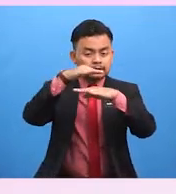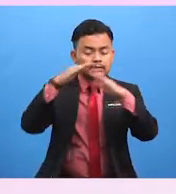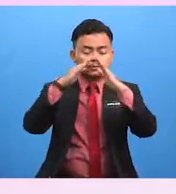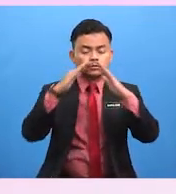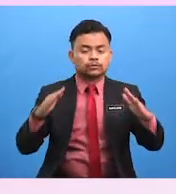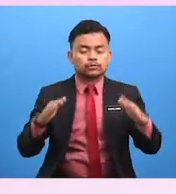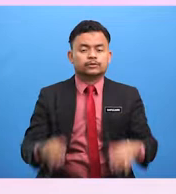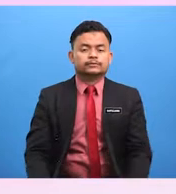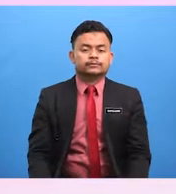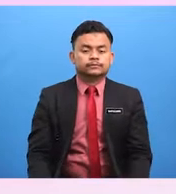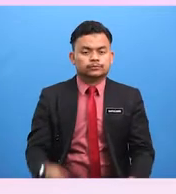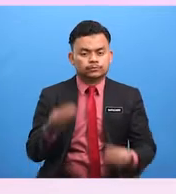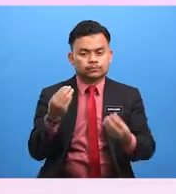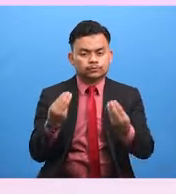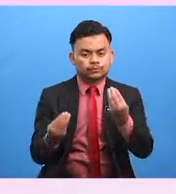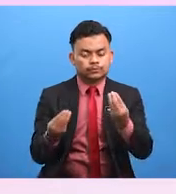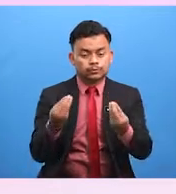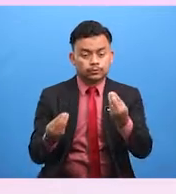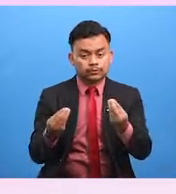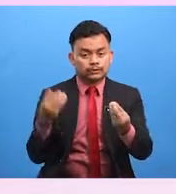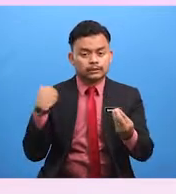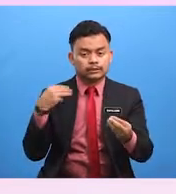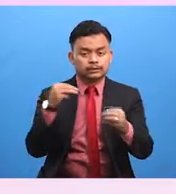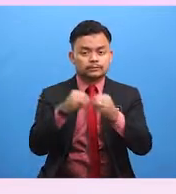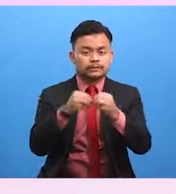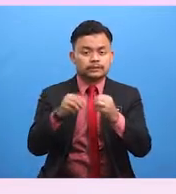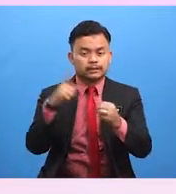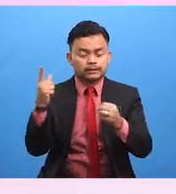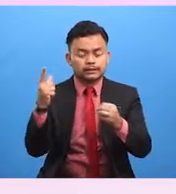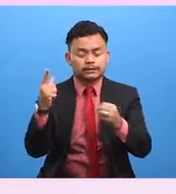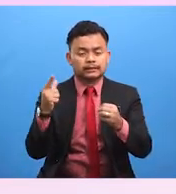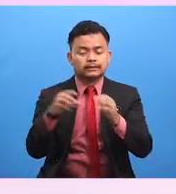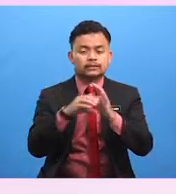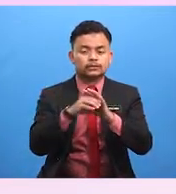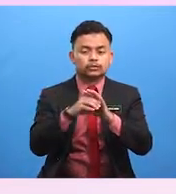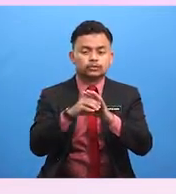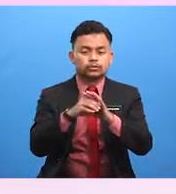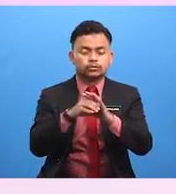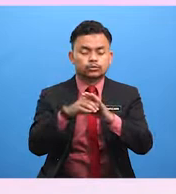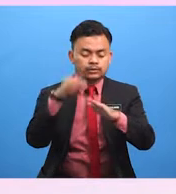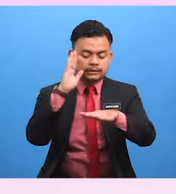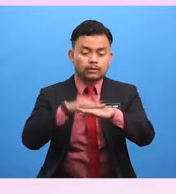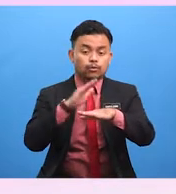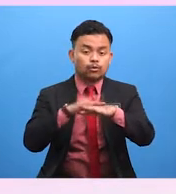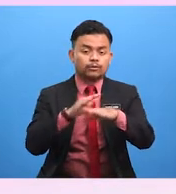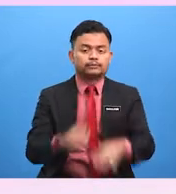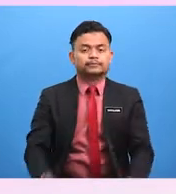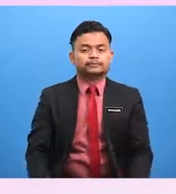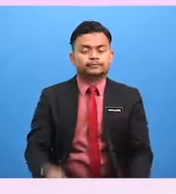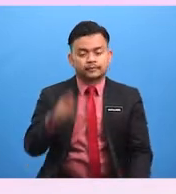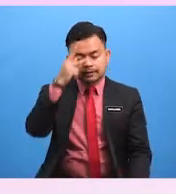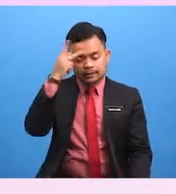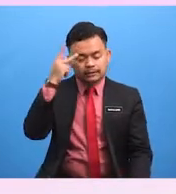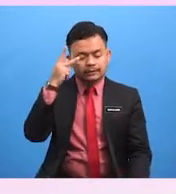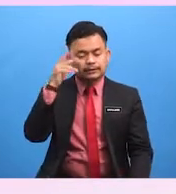akan menyebabkan masalah lain seperti pembiakan nyamuk Aedes. Kerana itulah